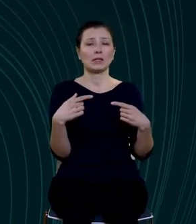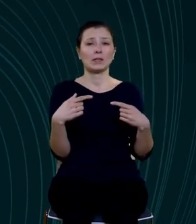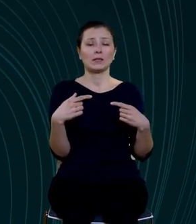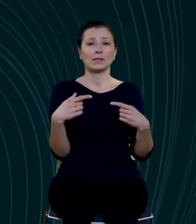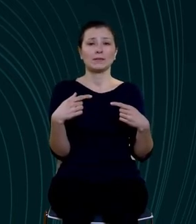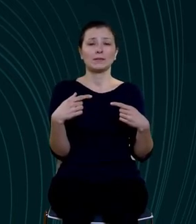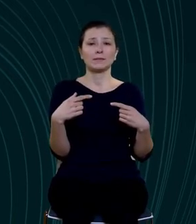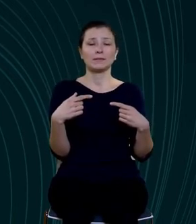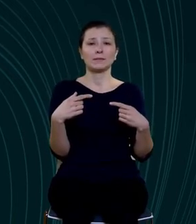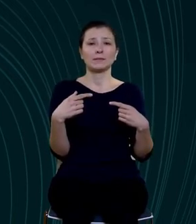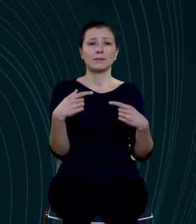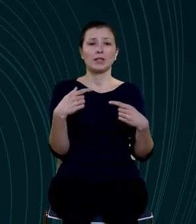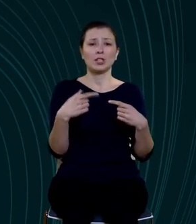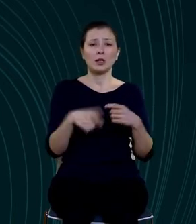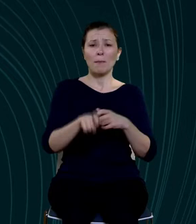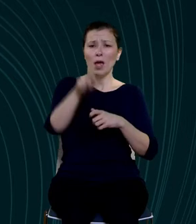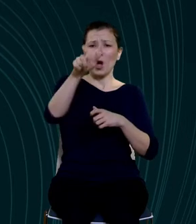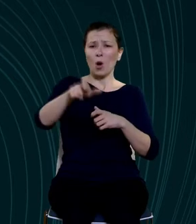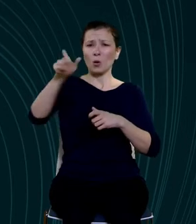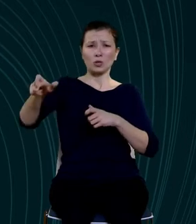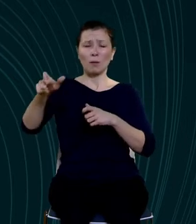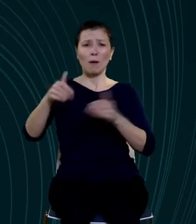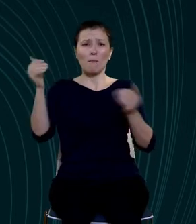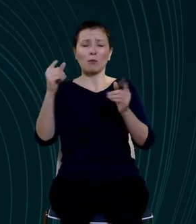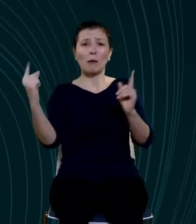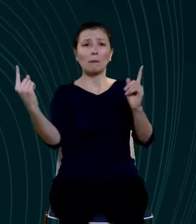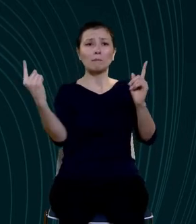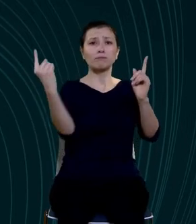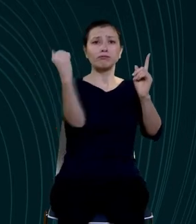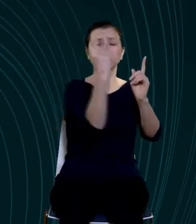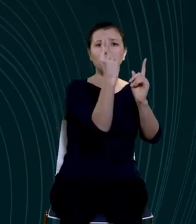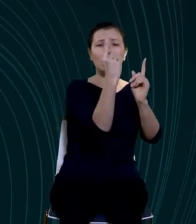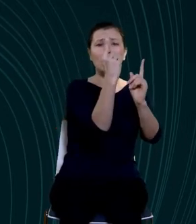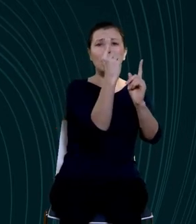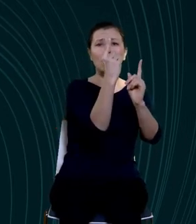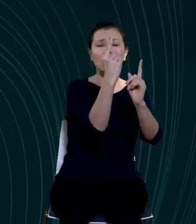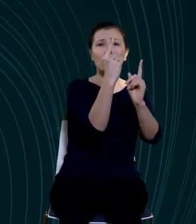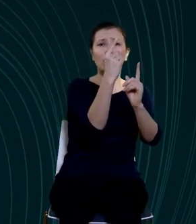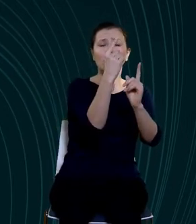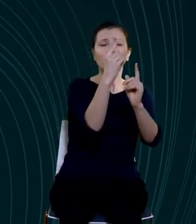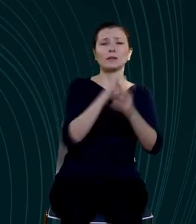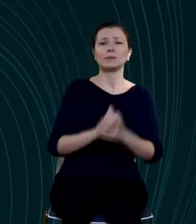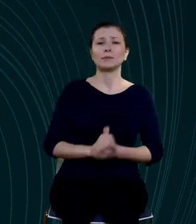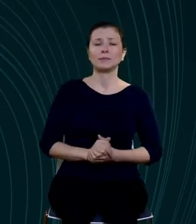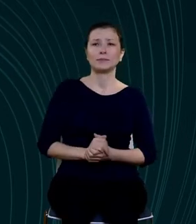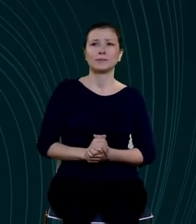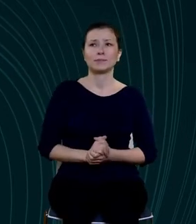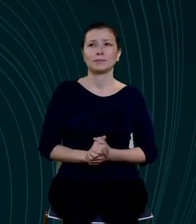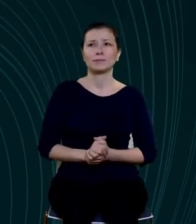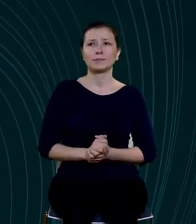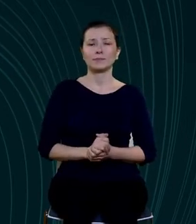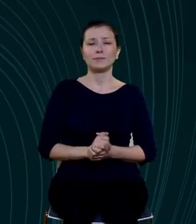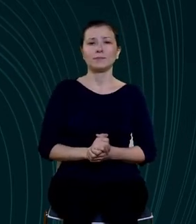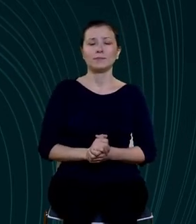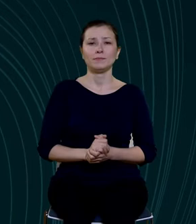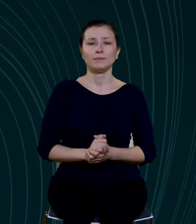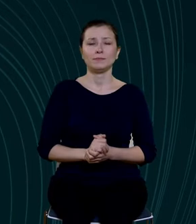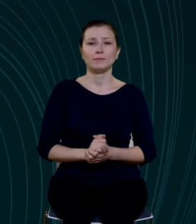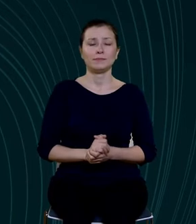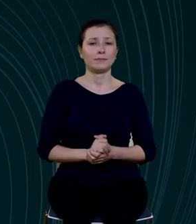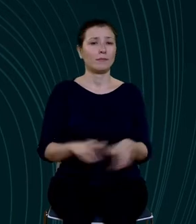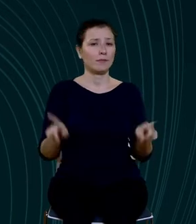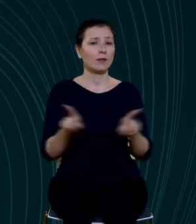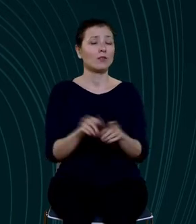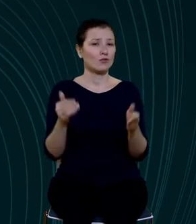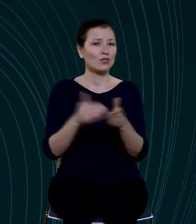niepożądanego udziału osób postronnych, które mogłyby po prostu sondę uszkodzić. Należy również pamiętać o